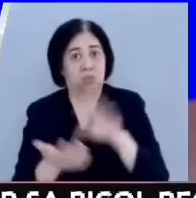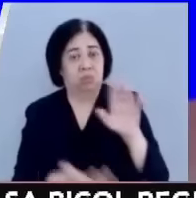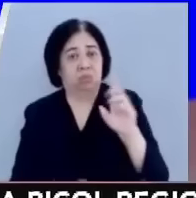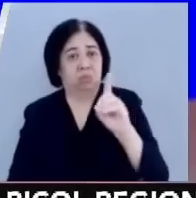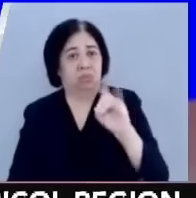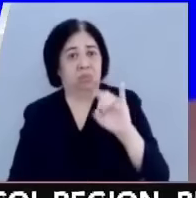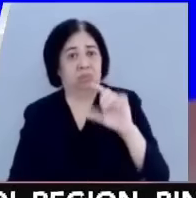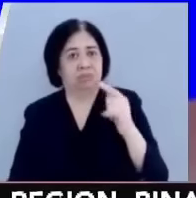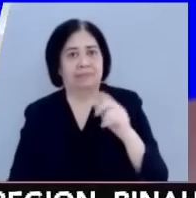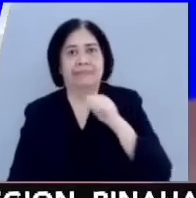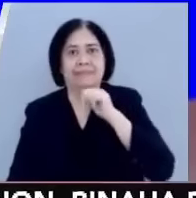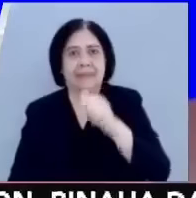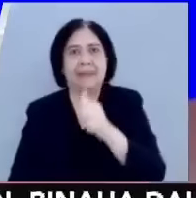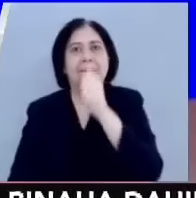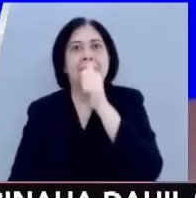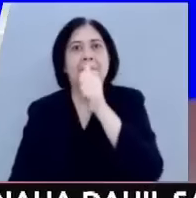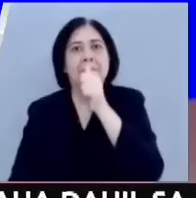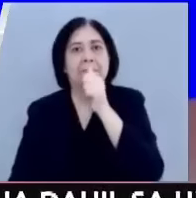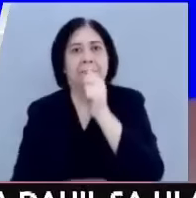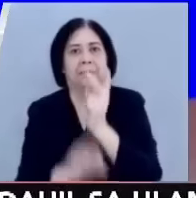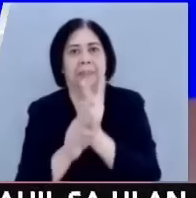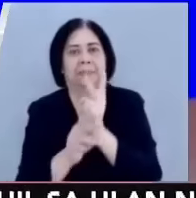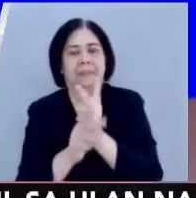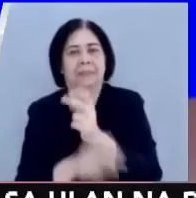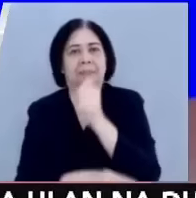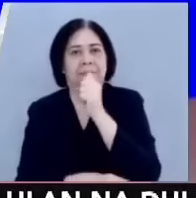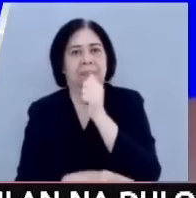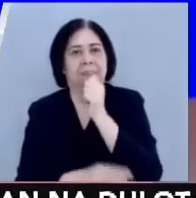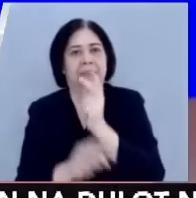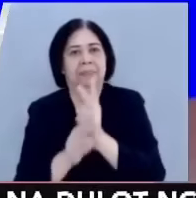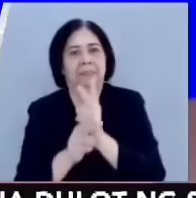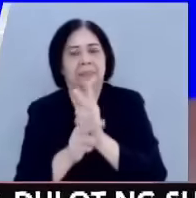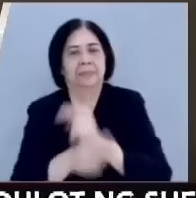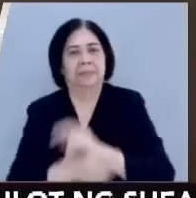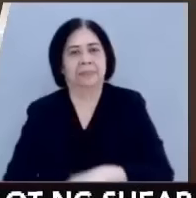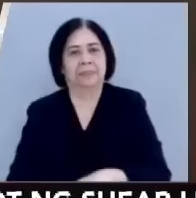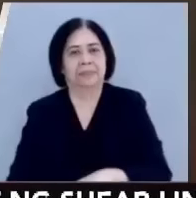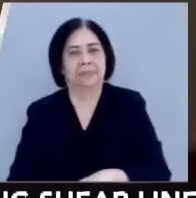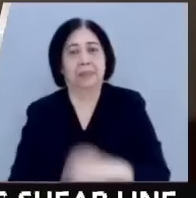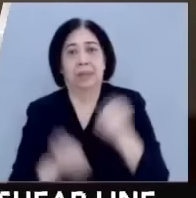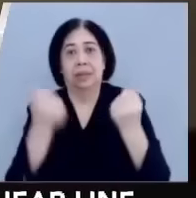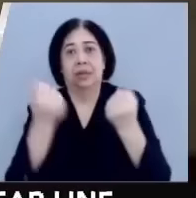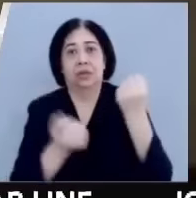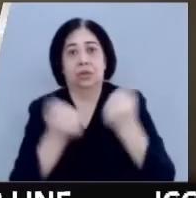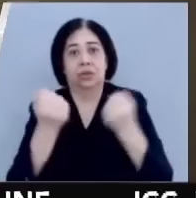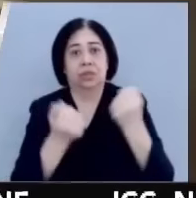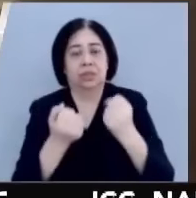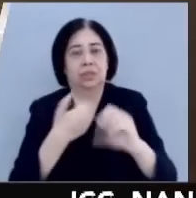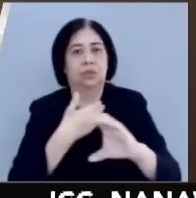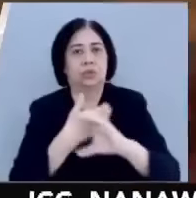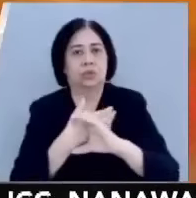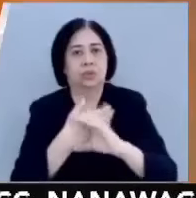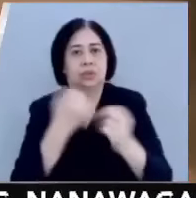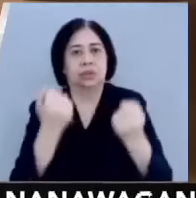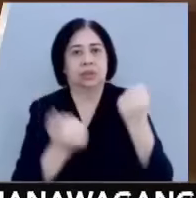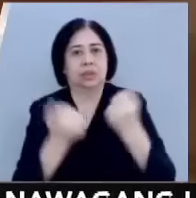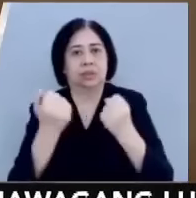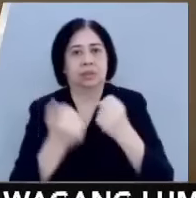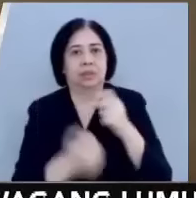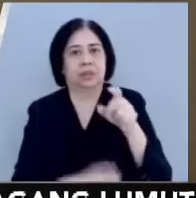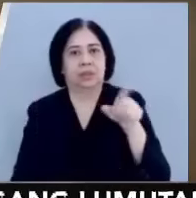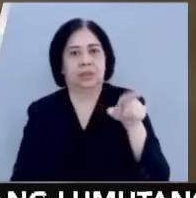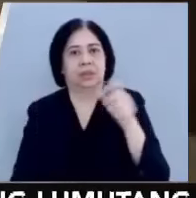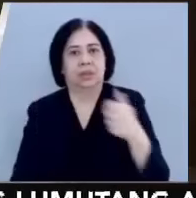private vehicle siya private private vehicle siya ang driver ay contractual driver ng isang oic Director